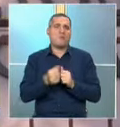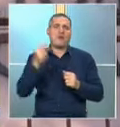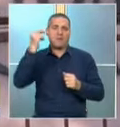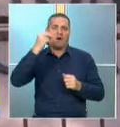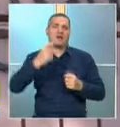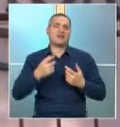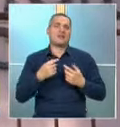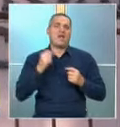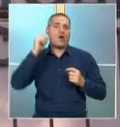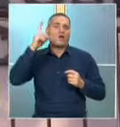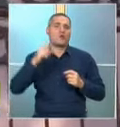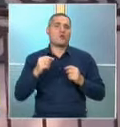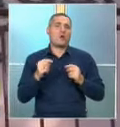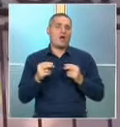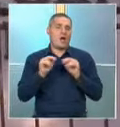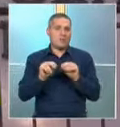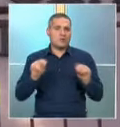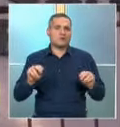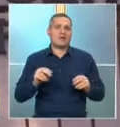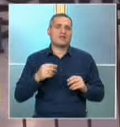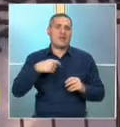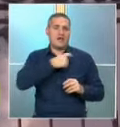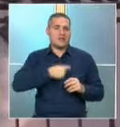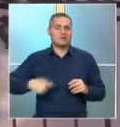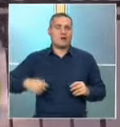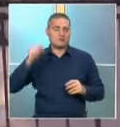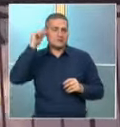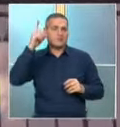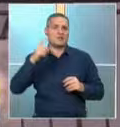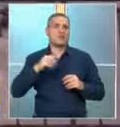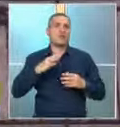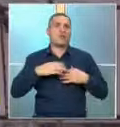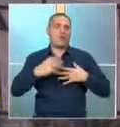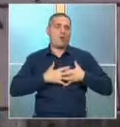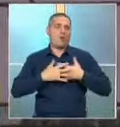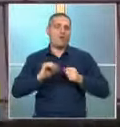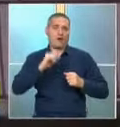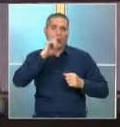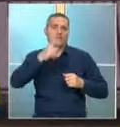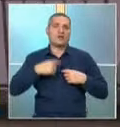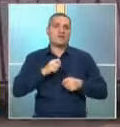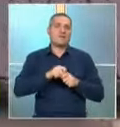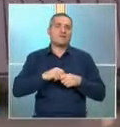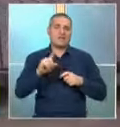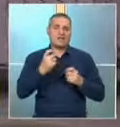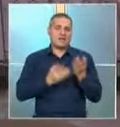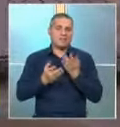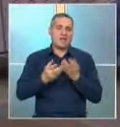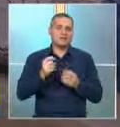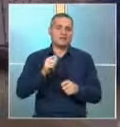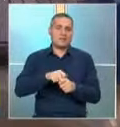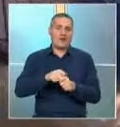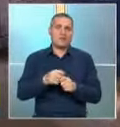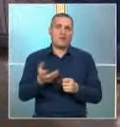и национално самосъзнание, поддържано и утвърждавано с голяма любов и гордост. Създаването на нашата гимназия става преди всичко